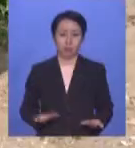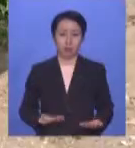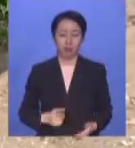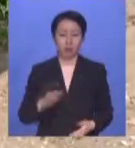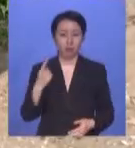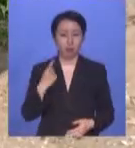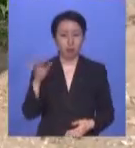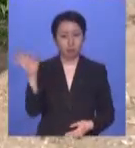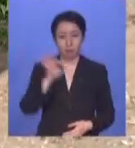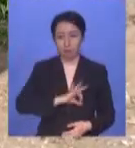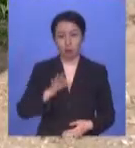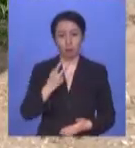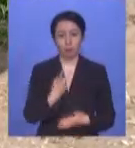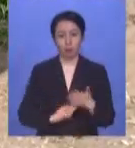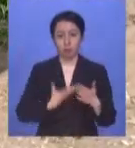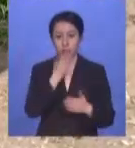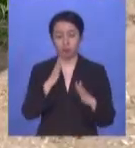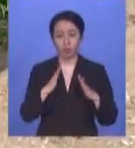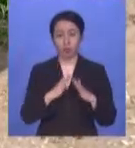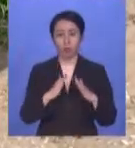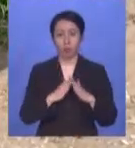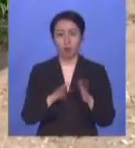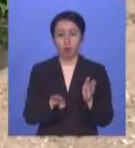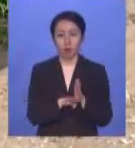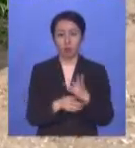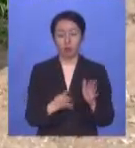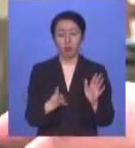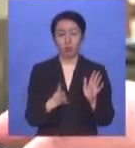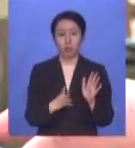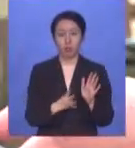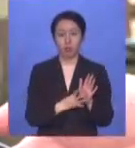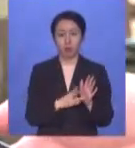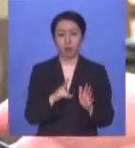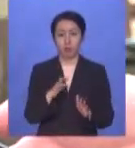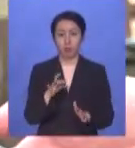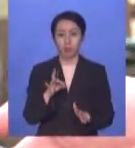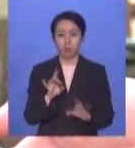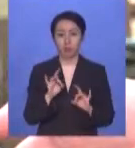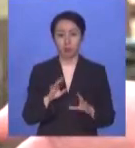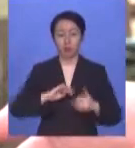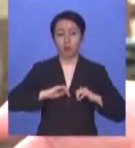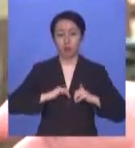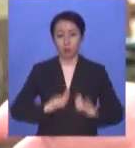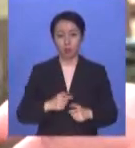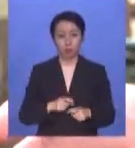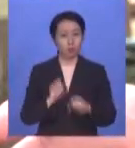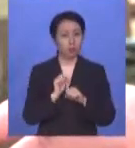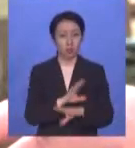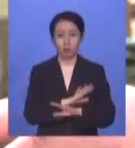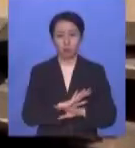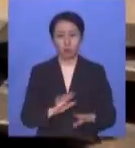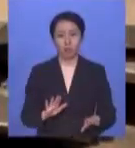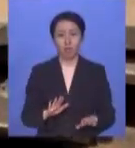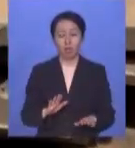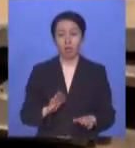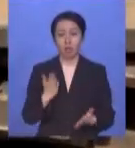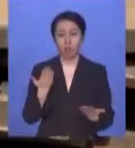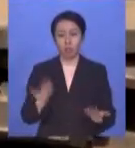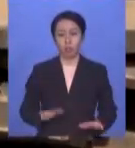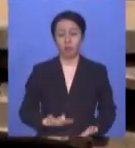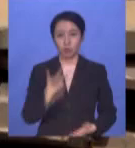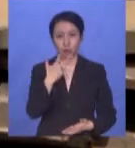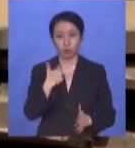миг потеряли все свое имущество, дом и мебель, делится Гульмира Алкешева. Но в беде горожан не оставили. Они уже заселились